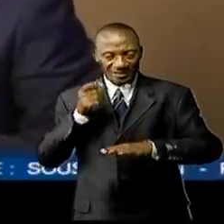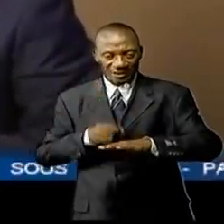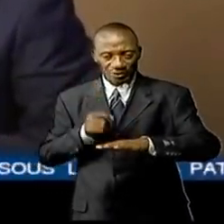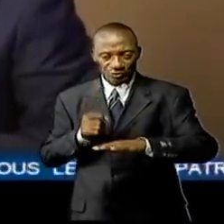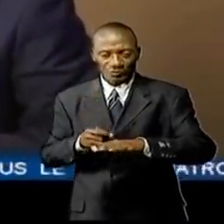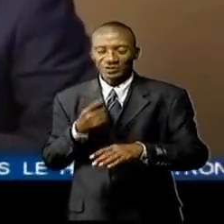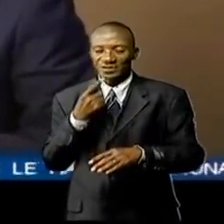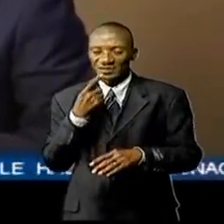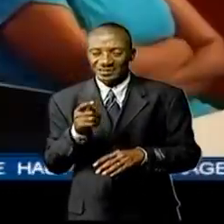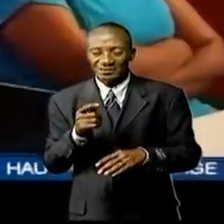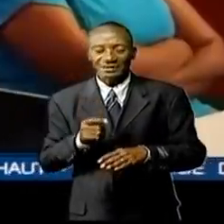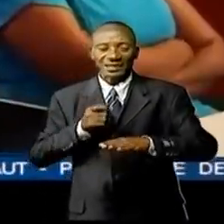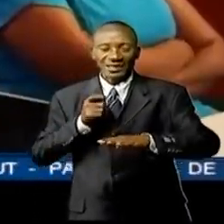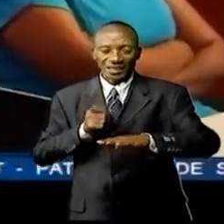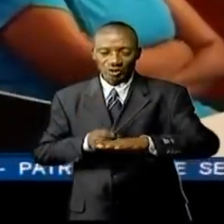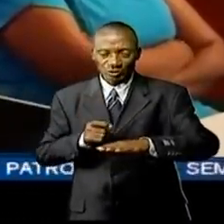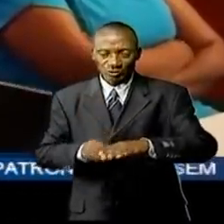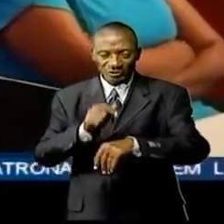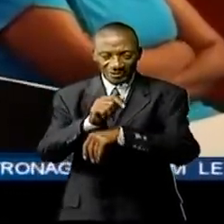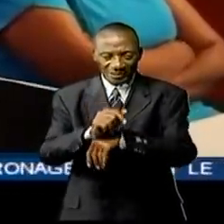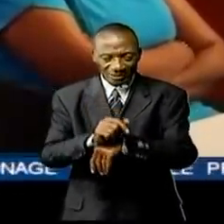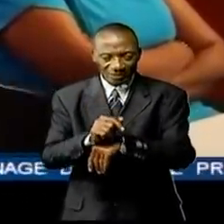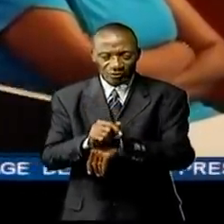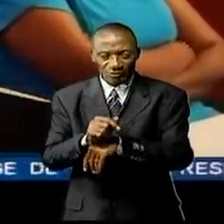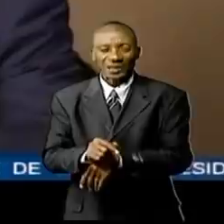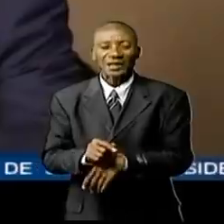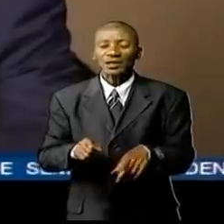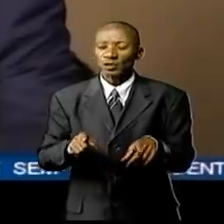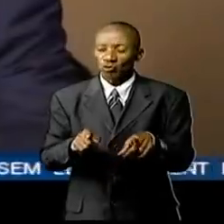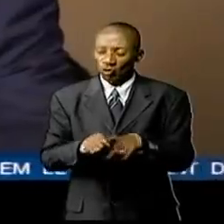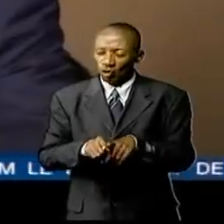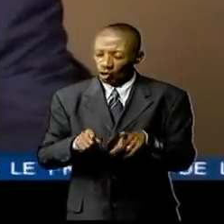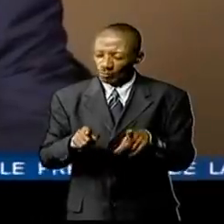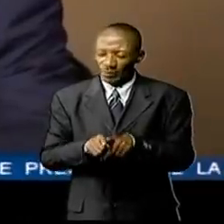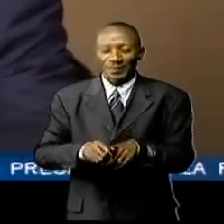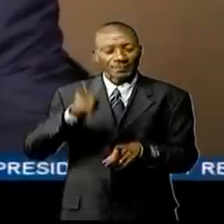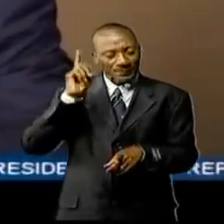justice transitionnelle figure parmi les priorités du gouvernement. Nous avons